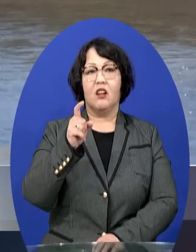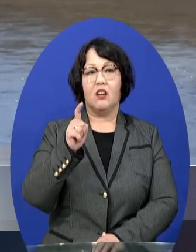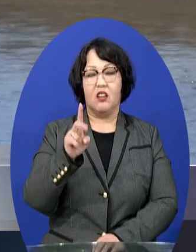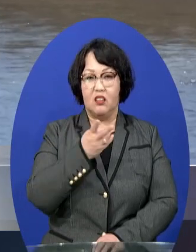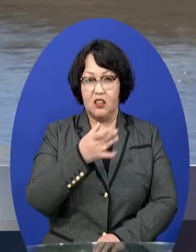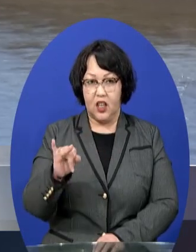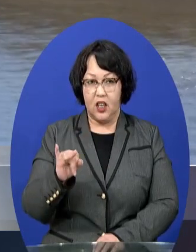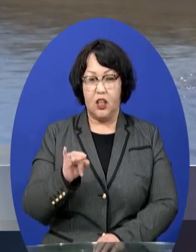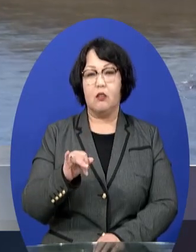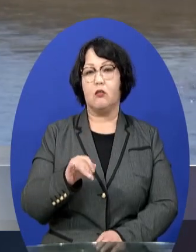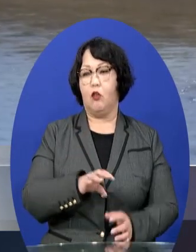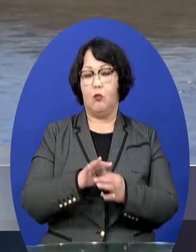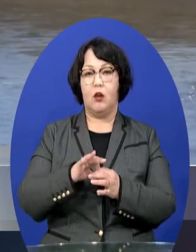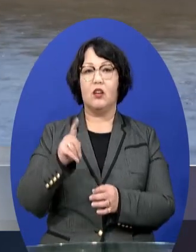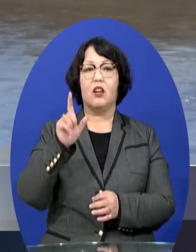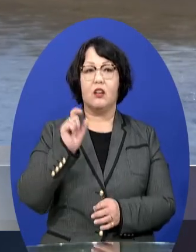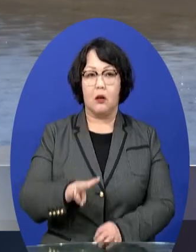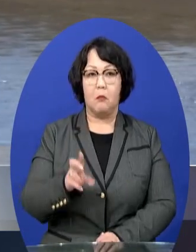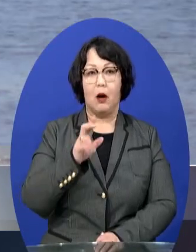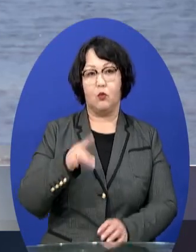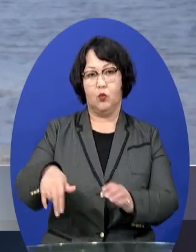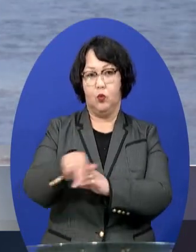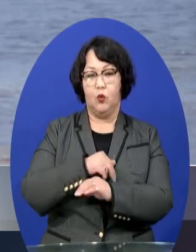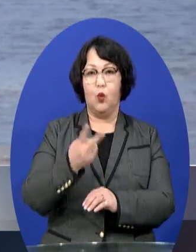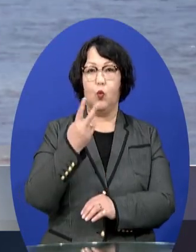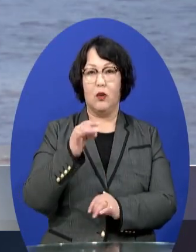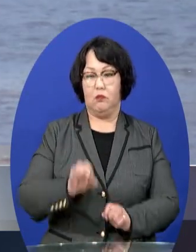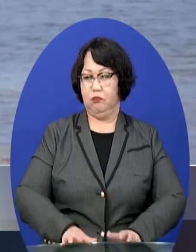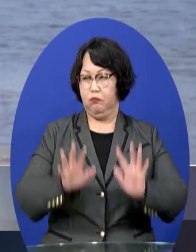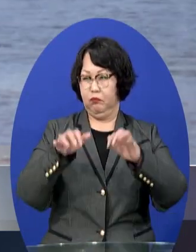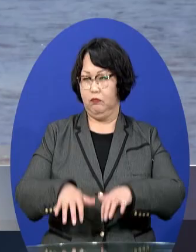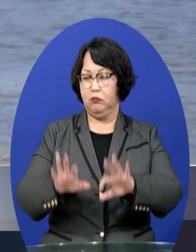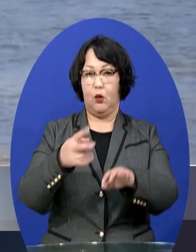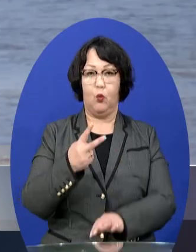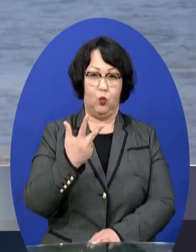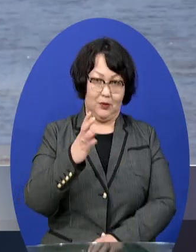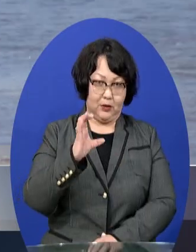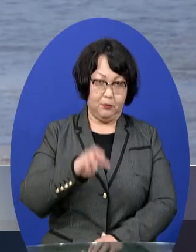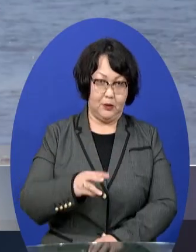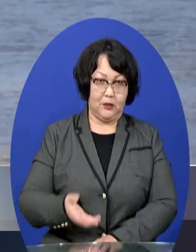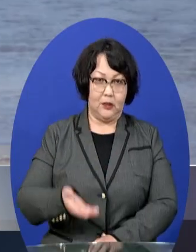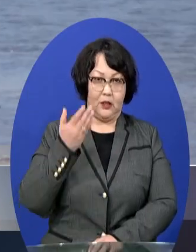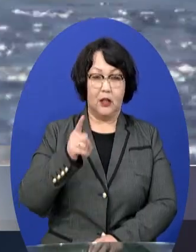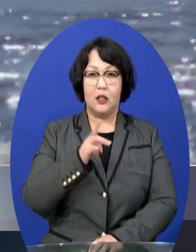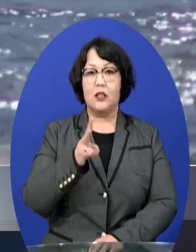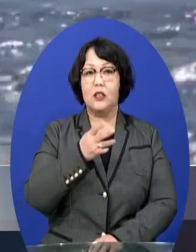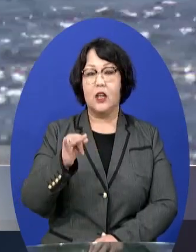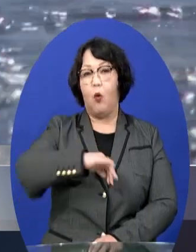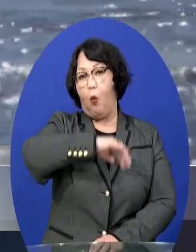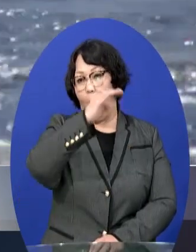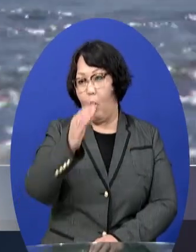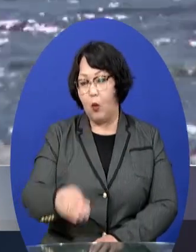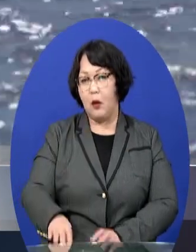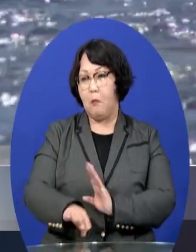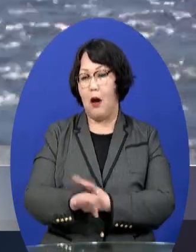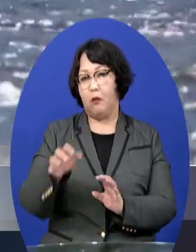билээс усчих хэрэлэн гол багнуур дүүрэг орчимд үерийн төвшинг 23 см даван үерлсэн. Харин хинтийн нурууны баруун хажуугаас